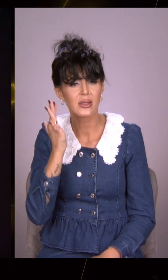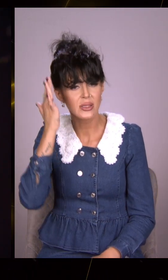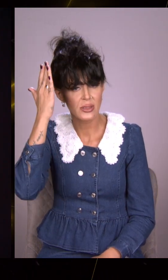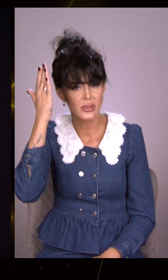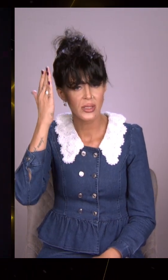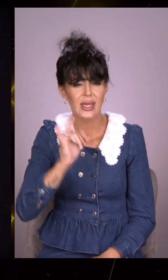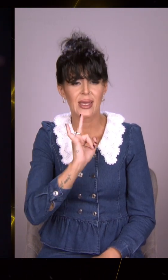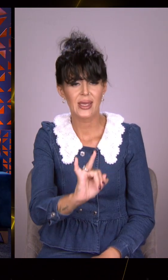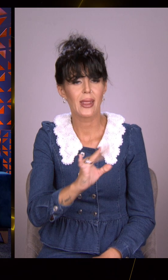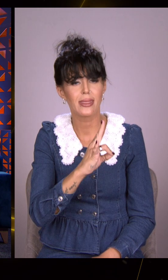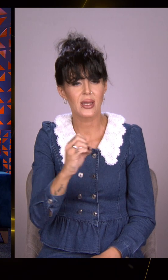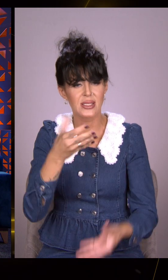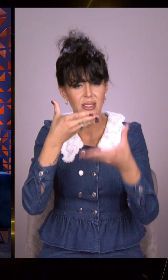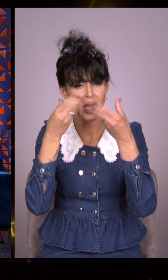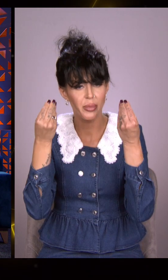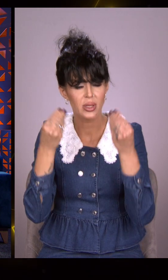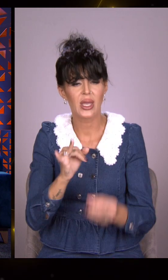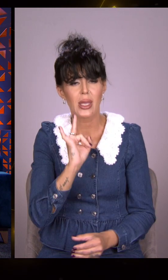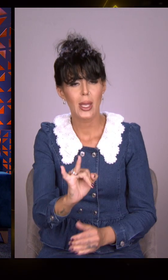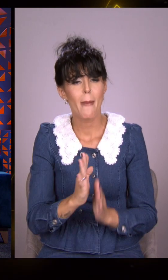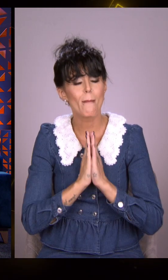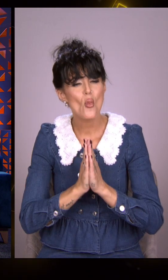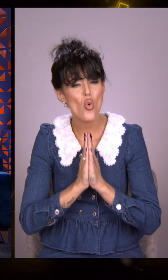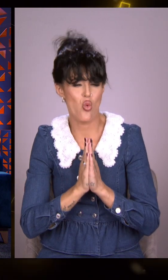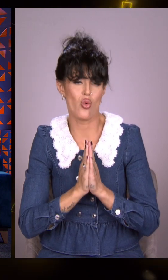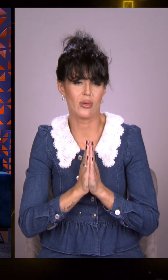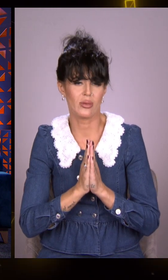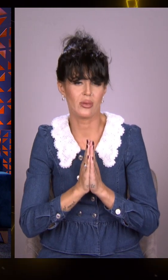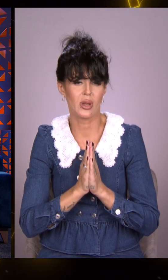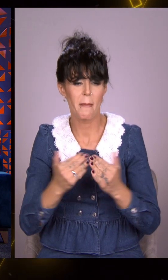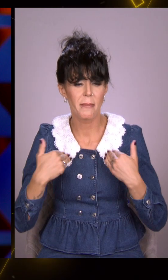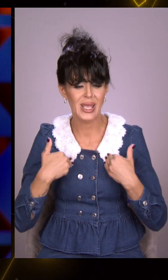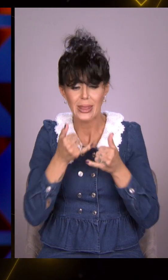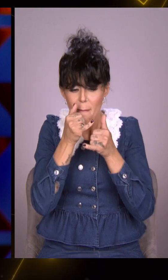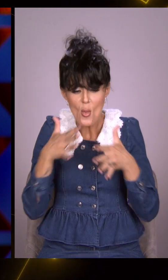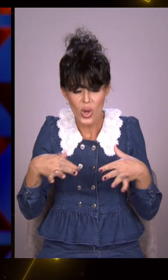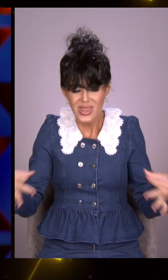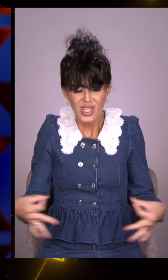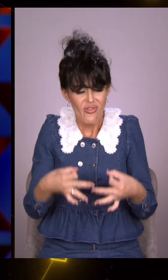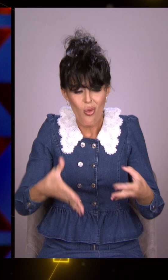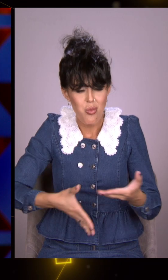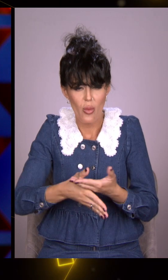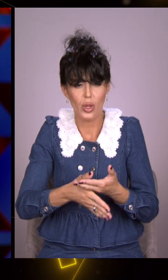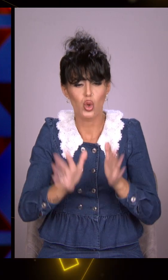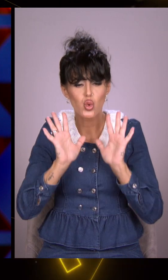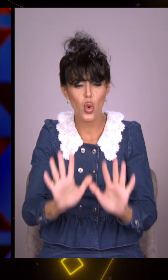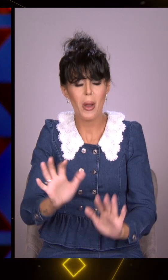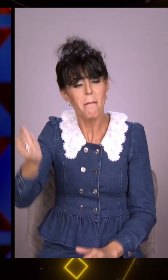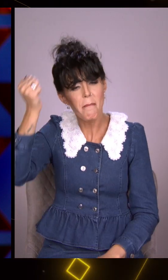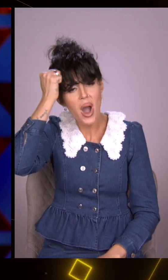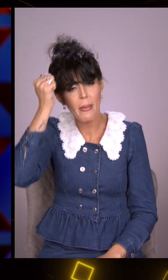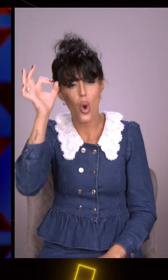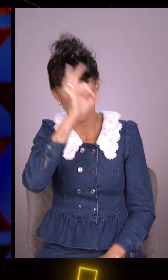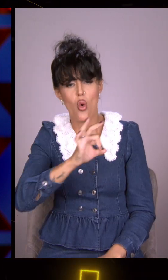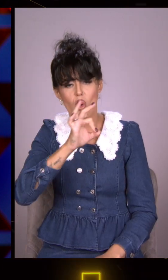І не забувати. І молитва. Молитва. Молитись, ми нічим їм не можемо допомогти, тільки пам'ять про них, пам'ятати